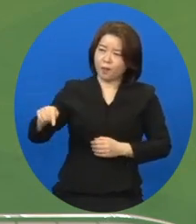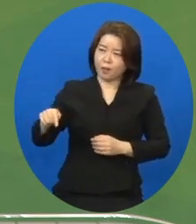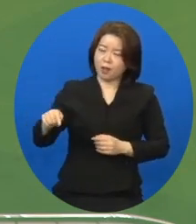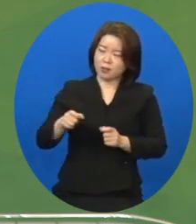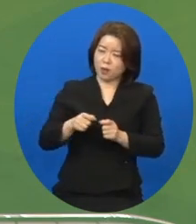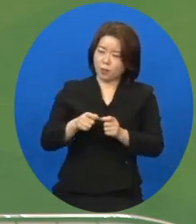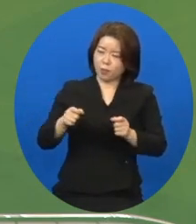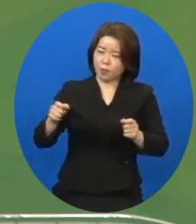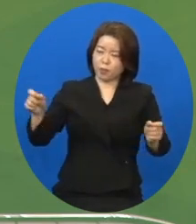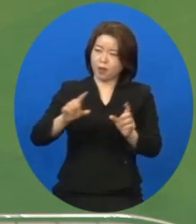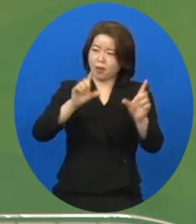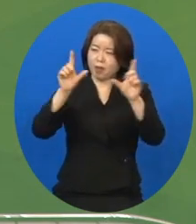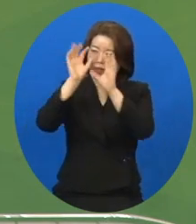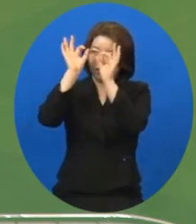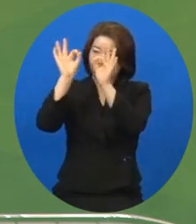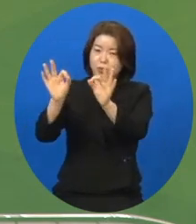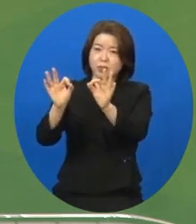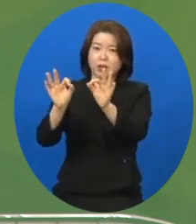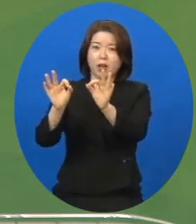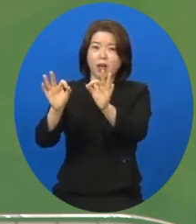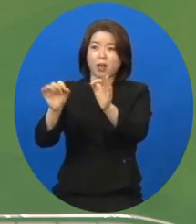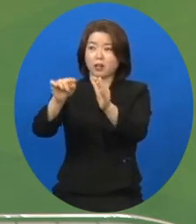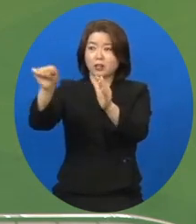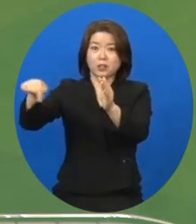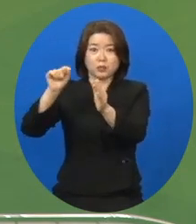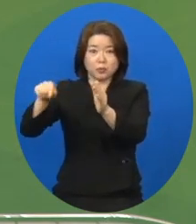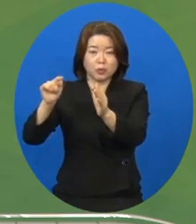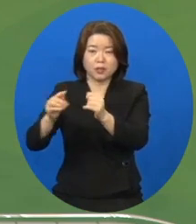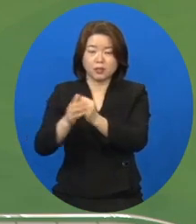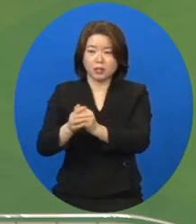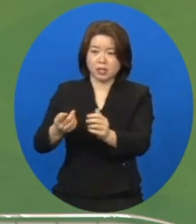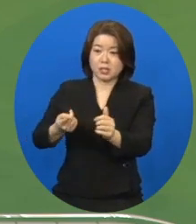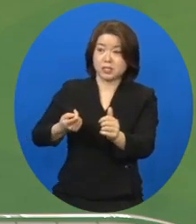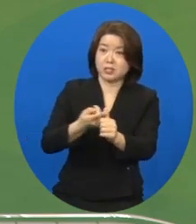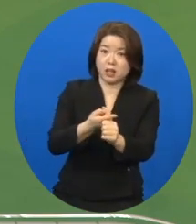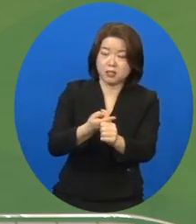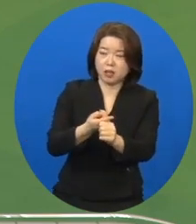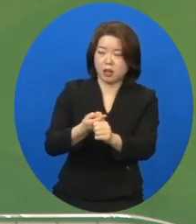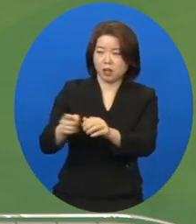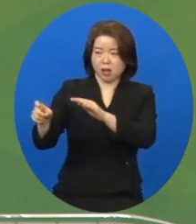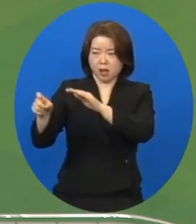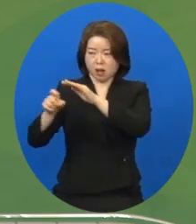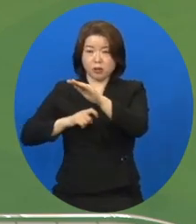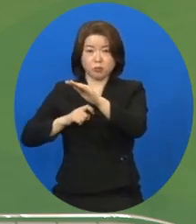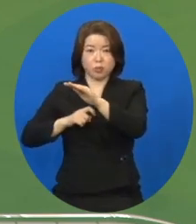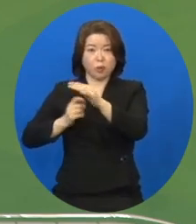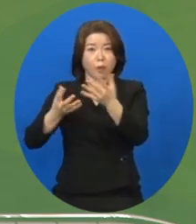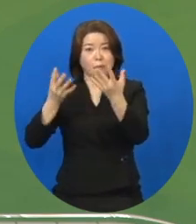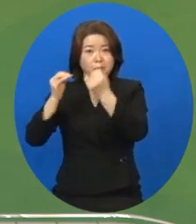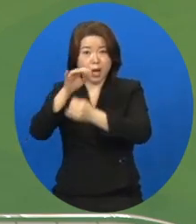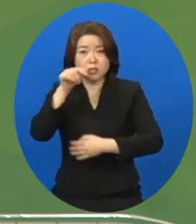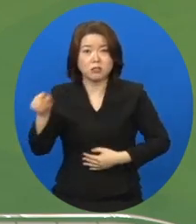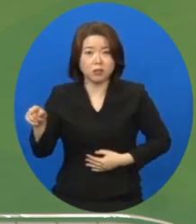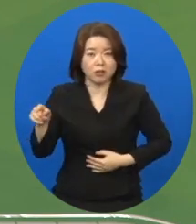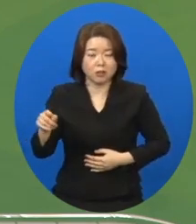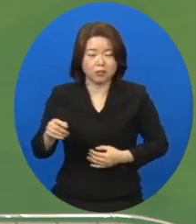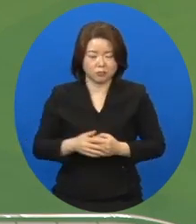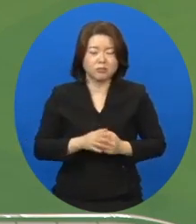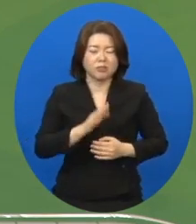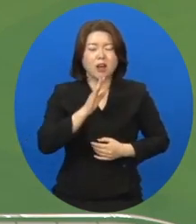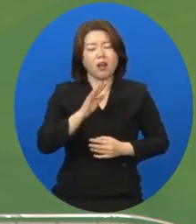보니까 아니 그들 중에는 살인자도 있고 강도도 있고 그렇더래요. 아, 사람이 살다가